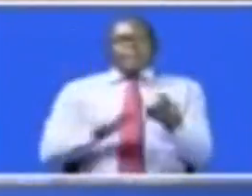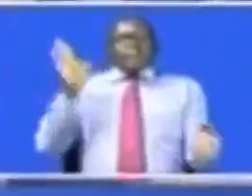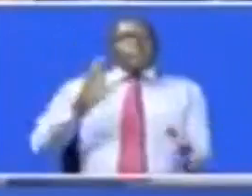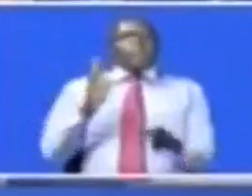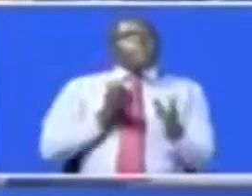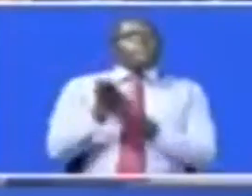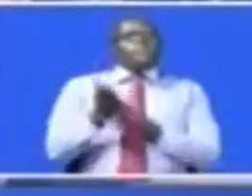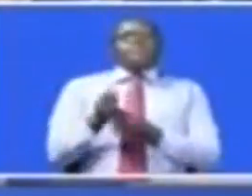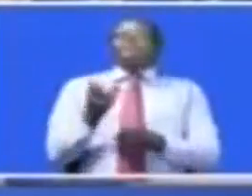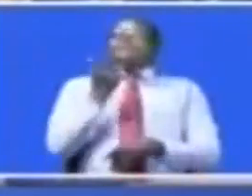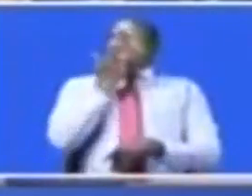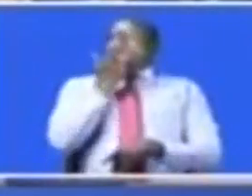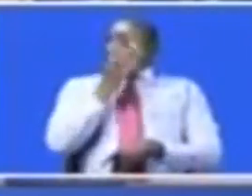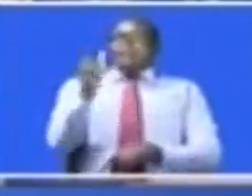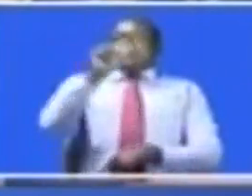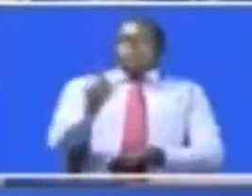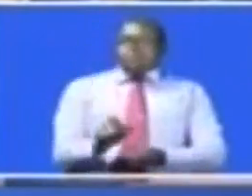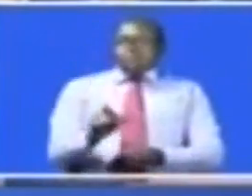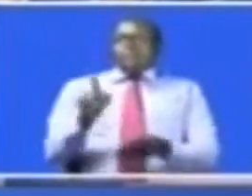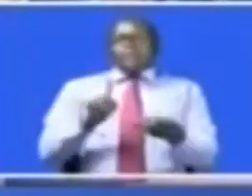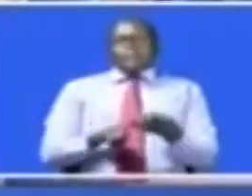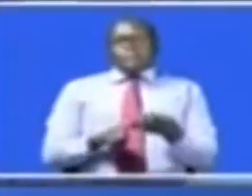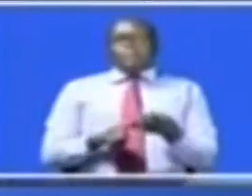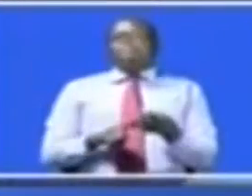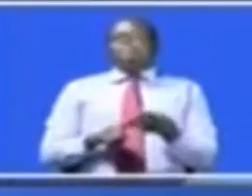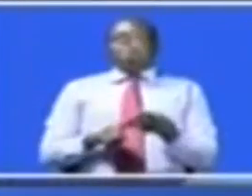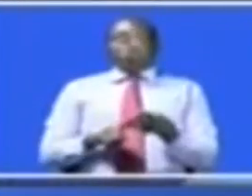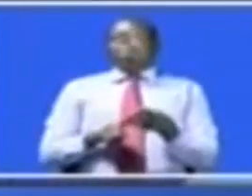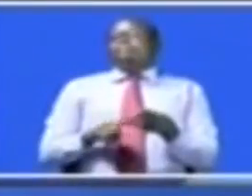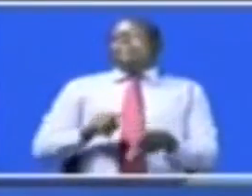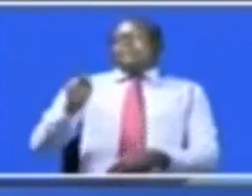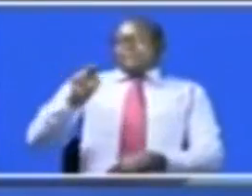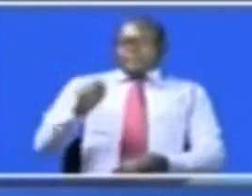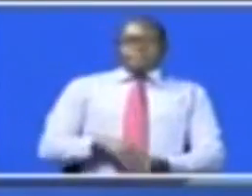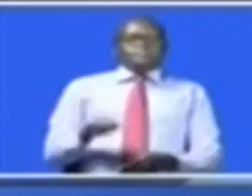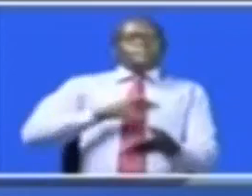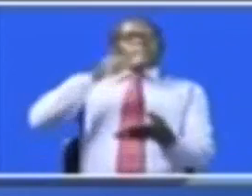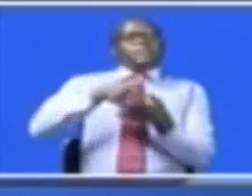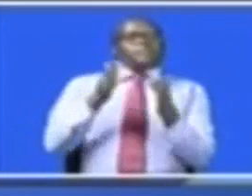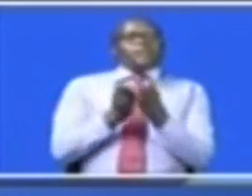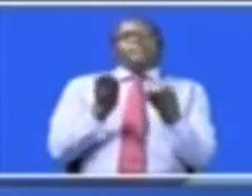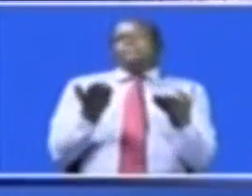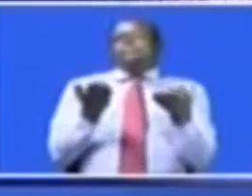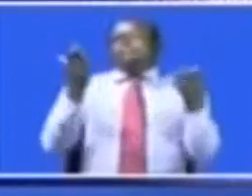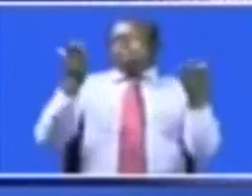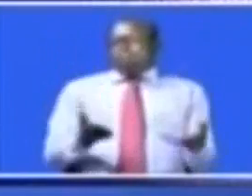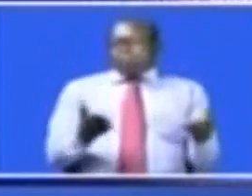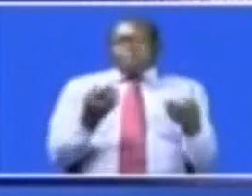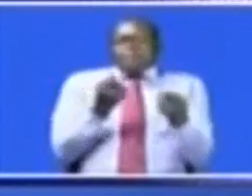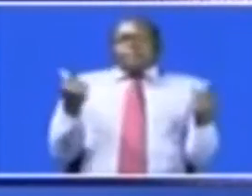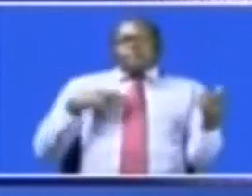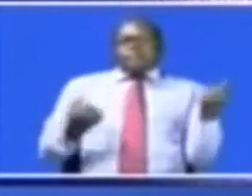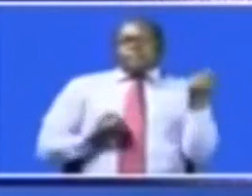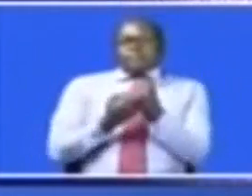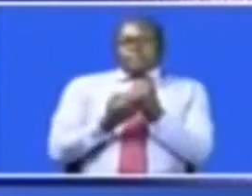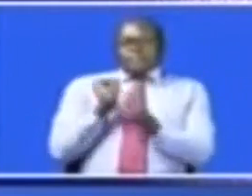Wakenya wengi katika maeneo ya Nyanza, Pwani na Kaskazini Mashariki. Huku maeneo ya Kati na Mashariki yakiwa na idadi